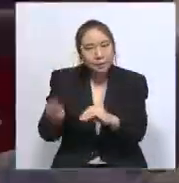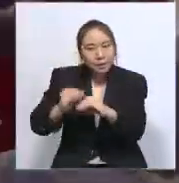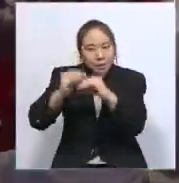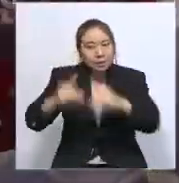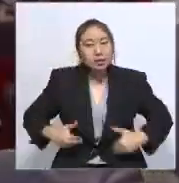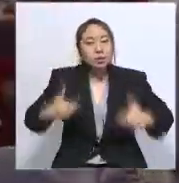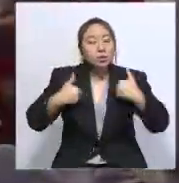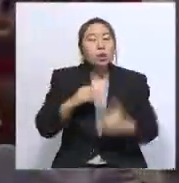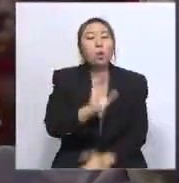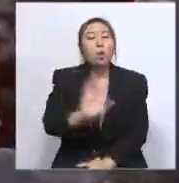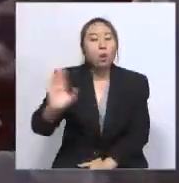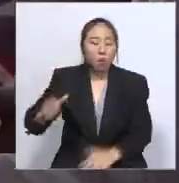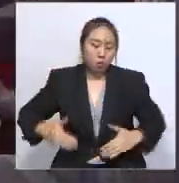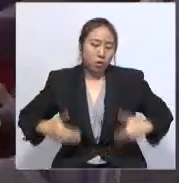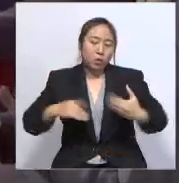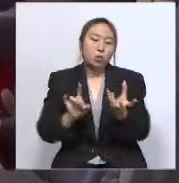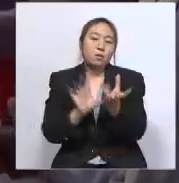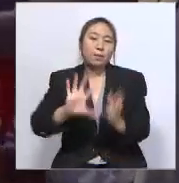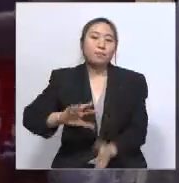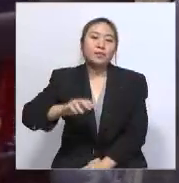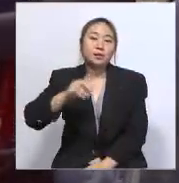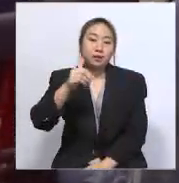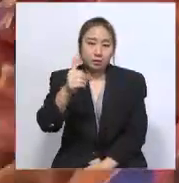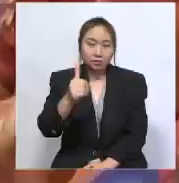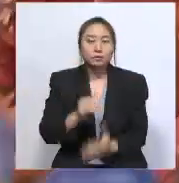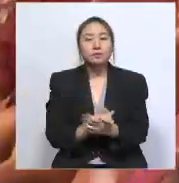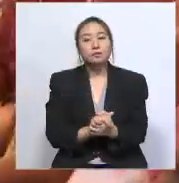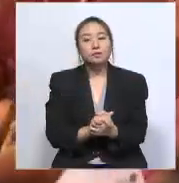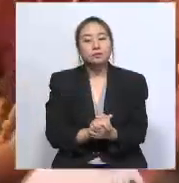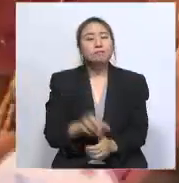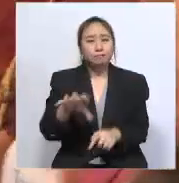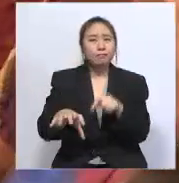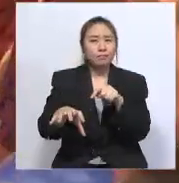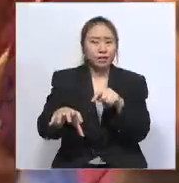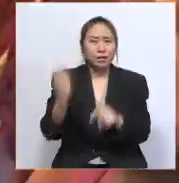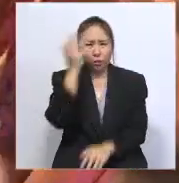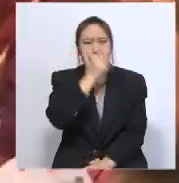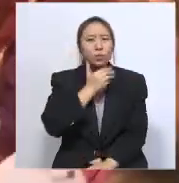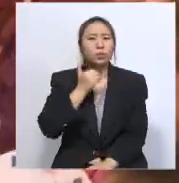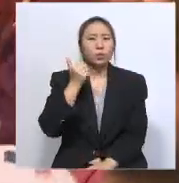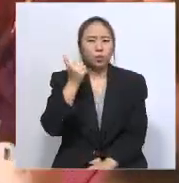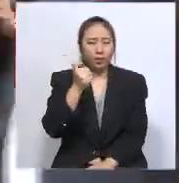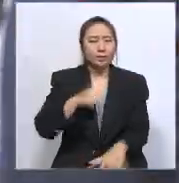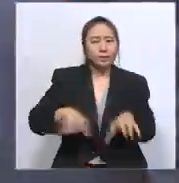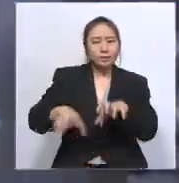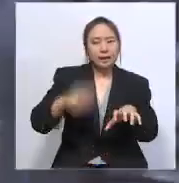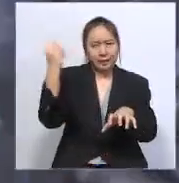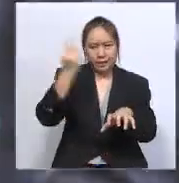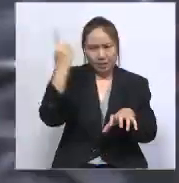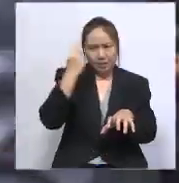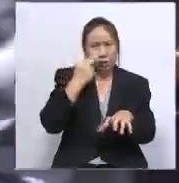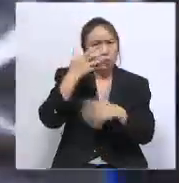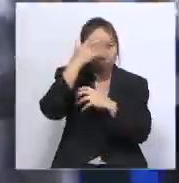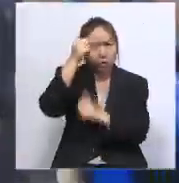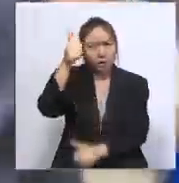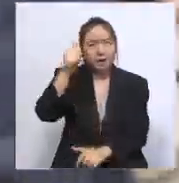พชีวิตของคนในพื้นที่ดีขึ้นอย่างแท้จริงค่ะท่านก็บอกว่าที่นี่เนี่ยสวยนะคะสามารถจัดพื้นที่การท่องเที่ยวได้อย่างน่าสน